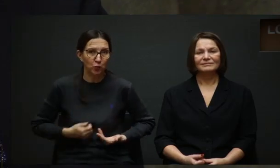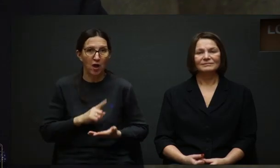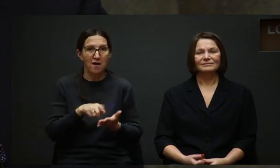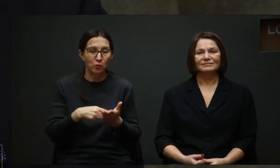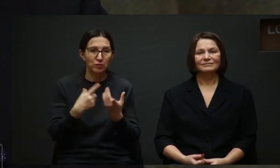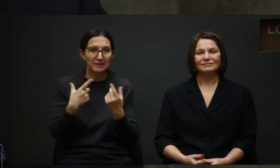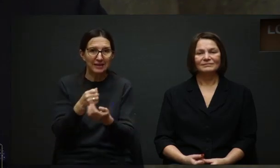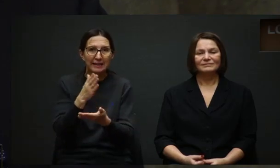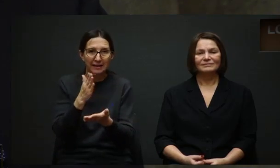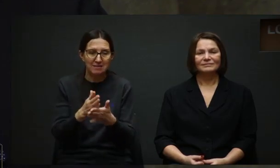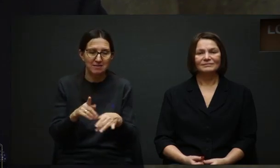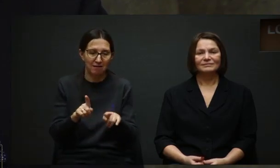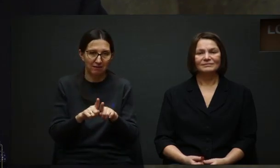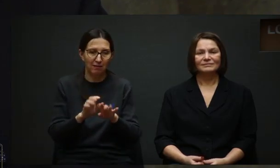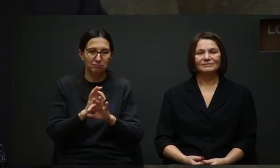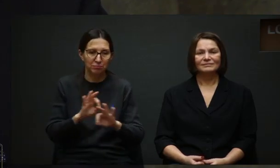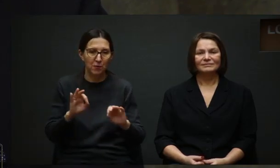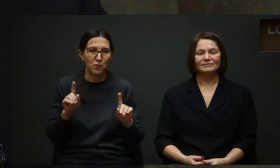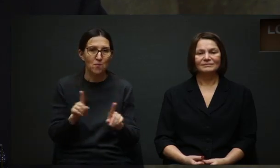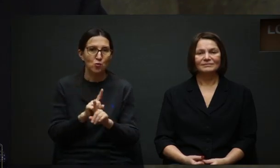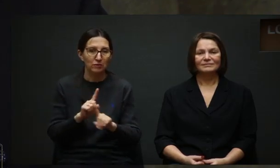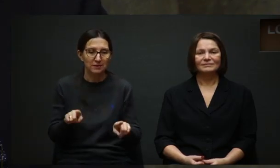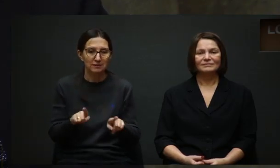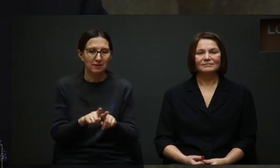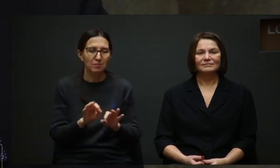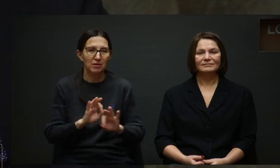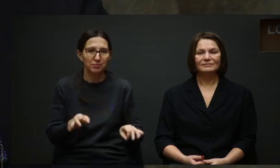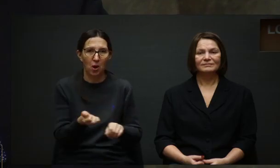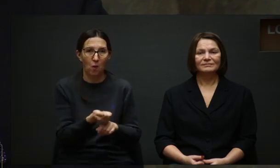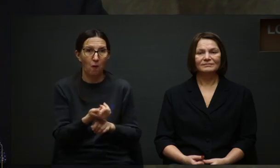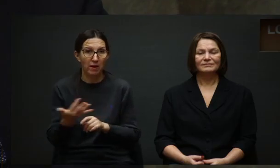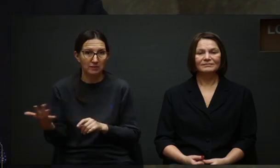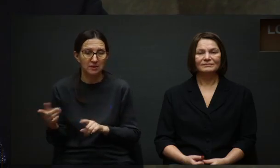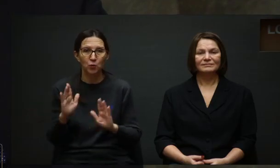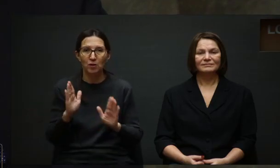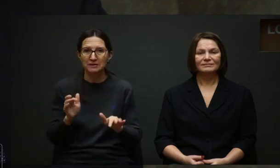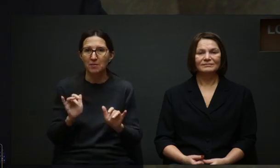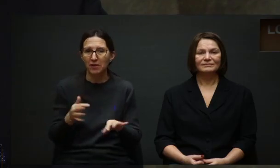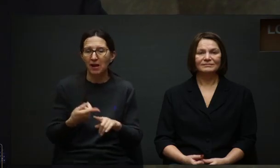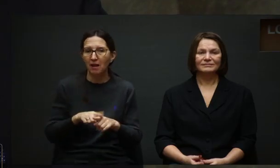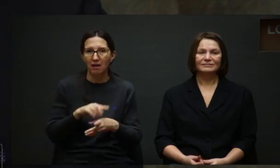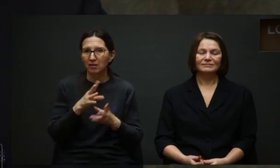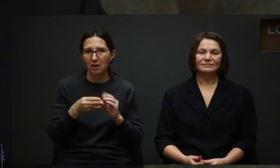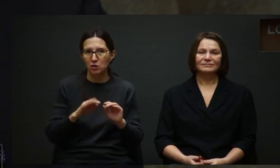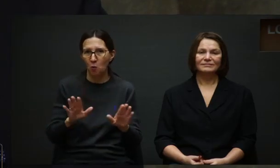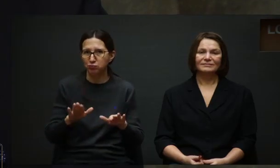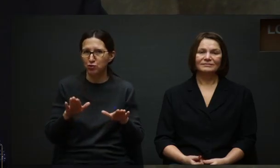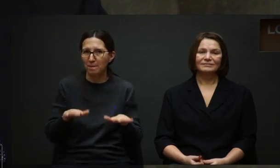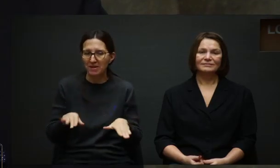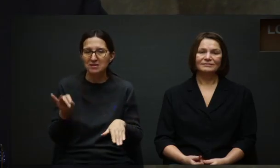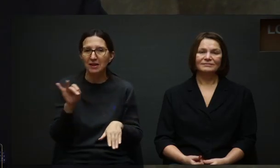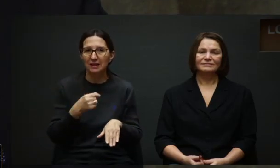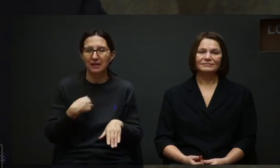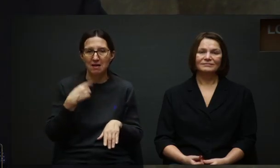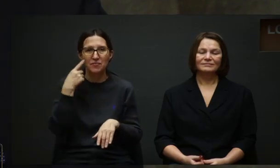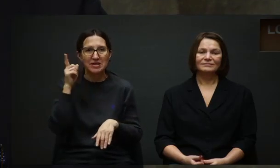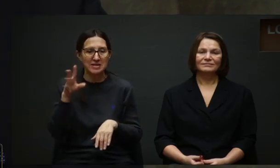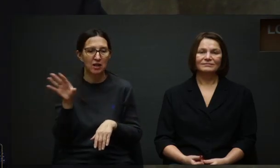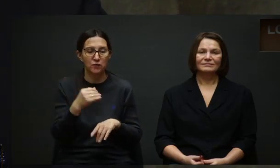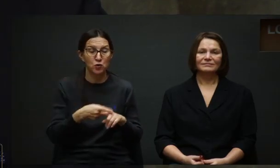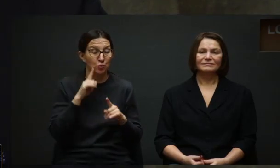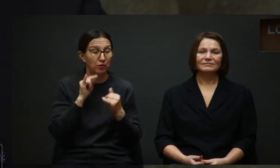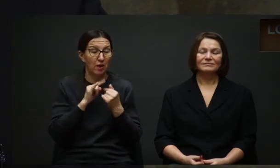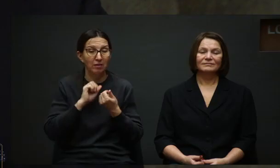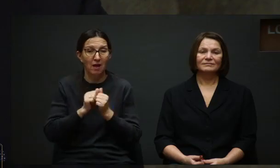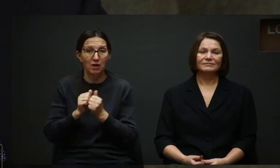где существуют такие музеи с такими коллекциями. Но на самом деле это не общее место, и я знала все это